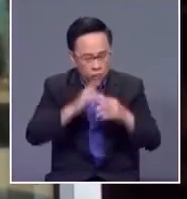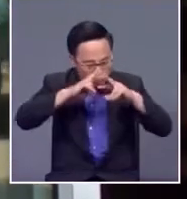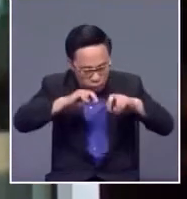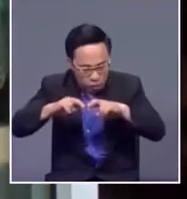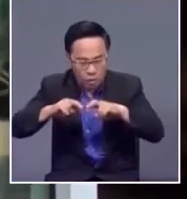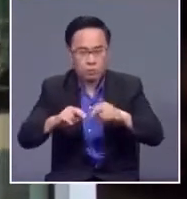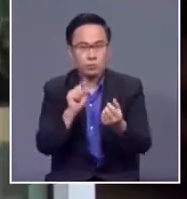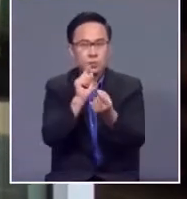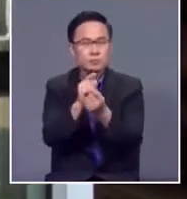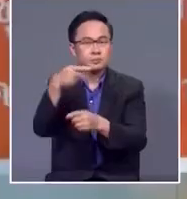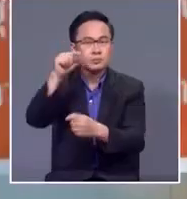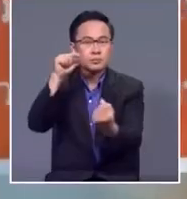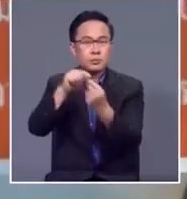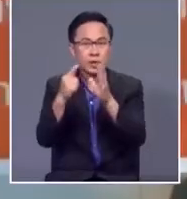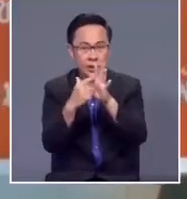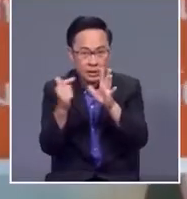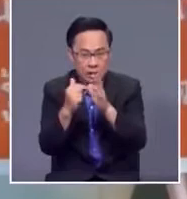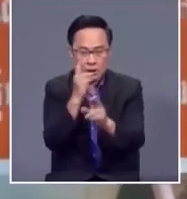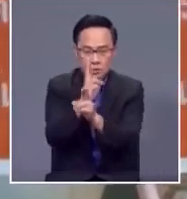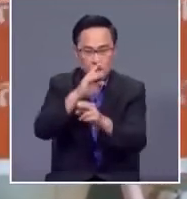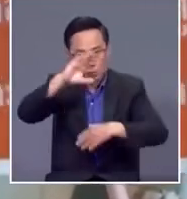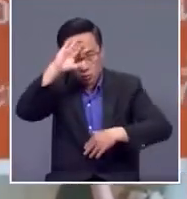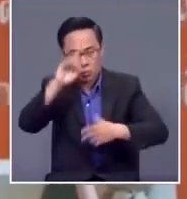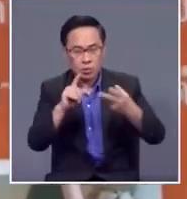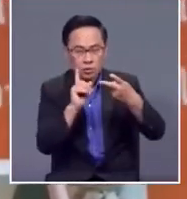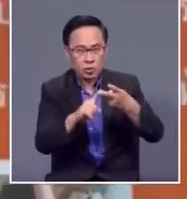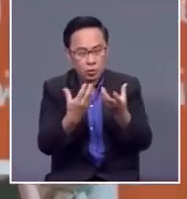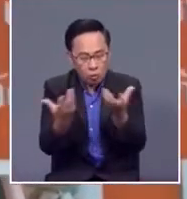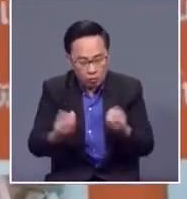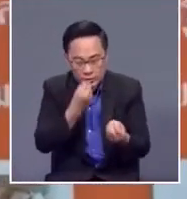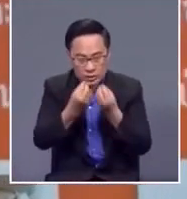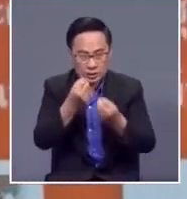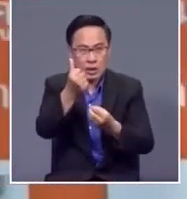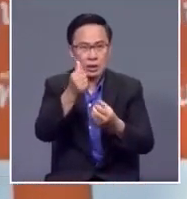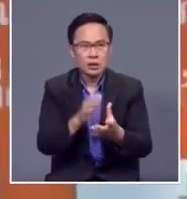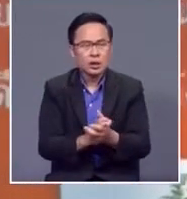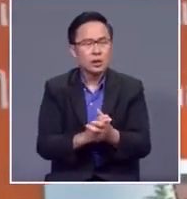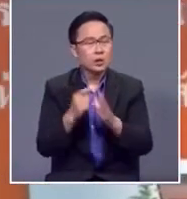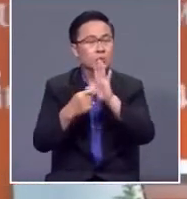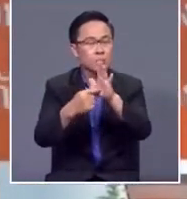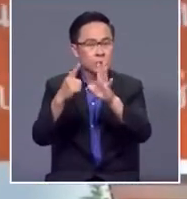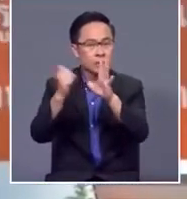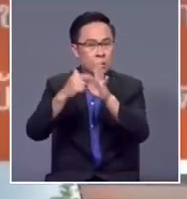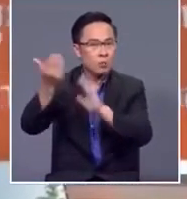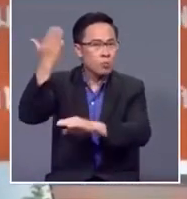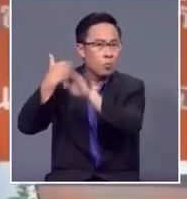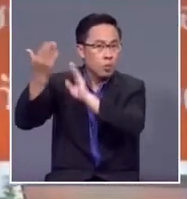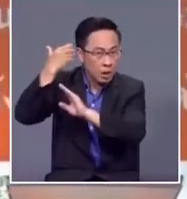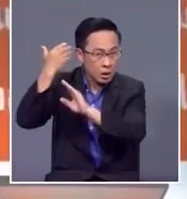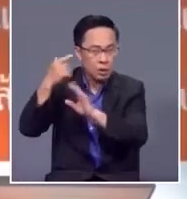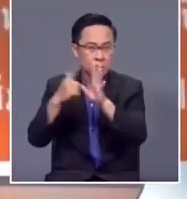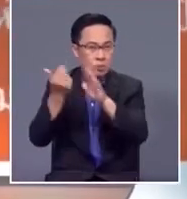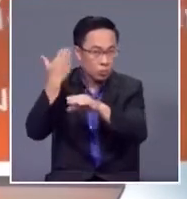แล้วก็ประโยชน์ในเรื่องของอาหารนะครับสรรพคุณในทางยาเป็นตำรับยาโบราณเนี่ยก็จะใช้ในเรื่องของการแก้ไข